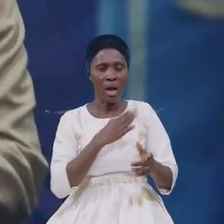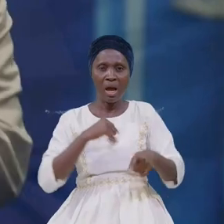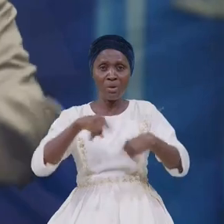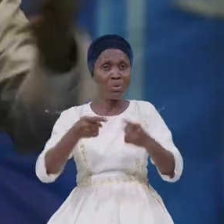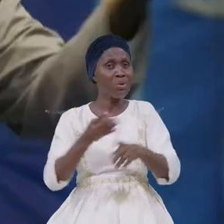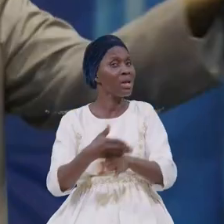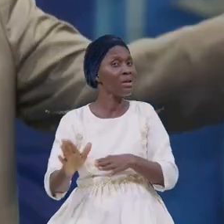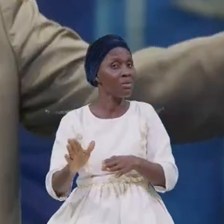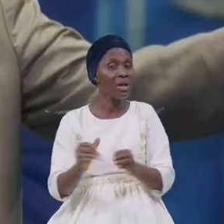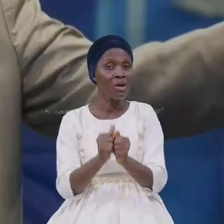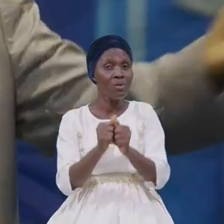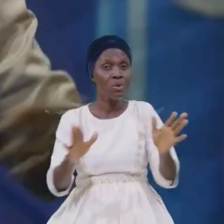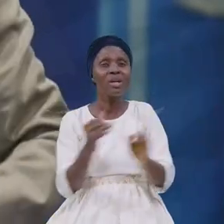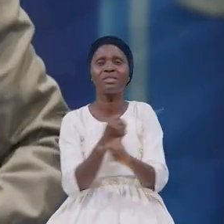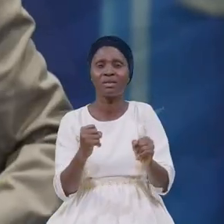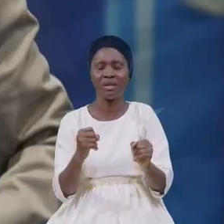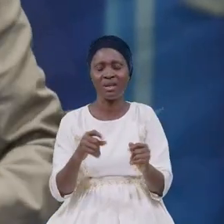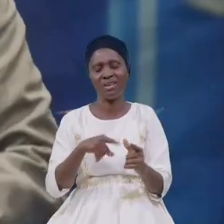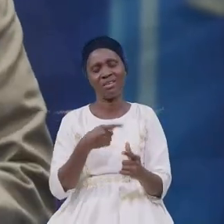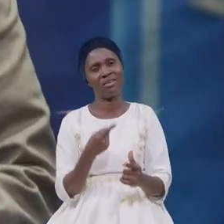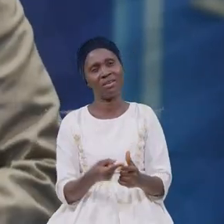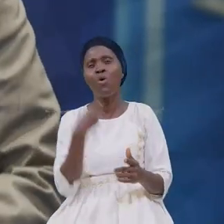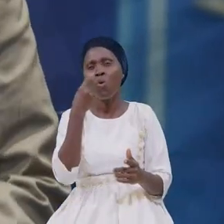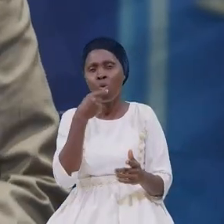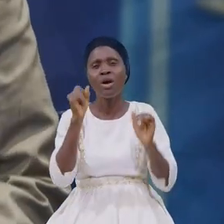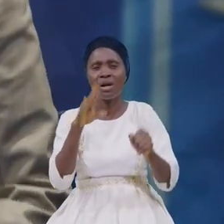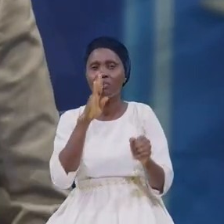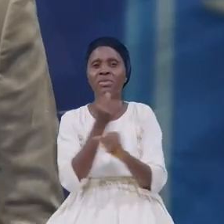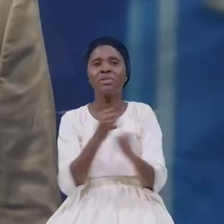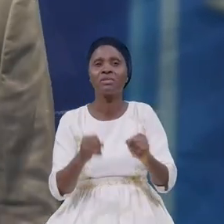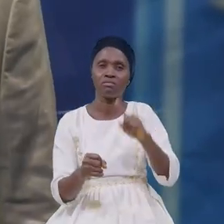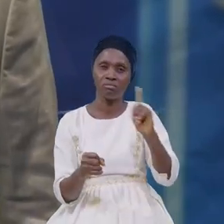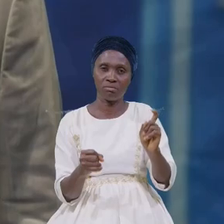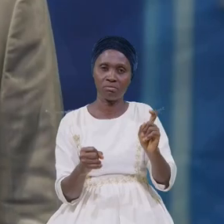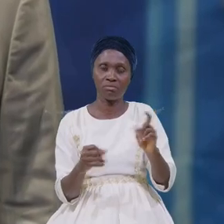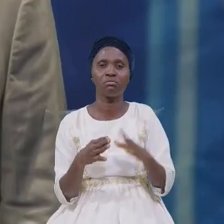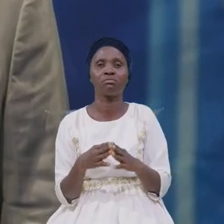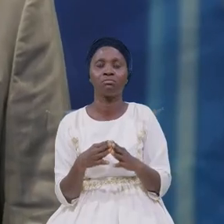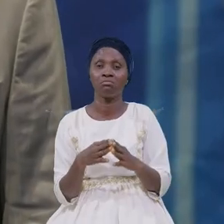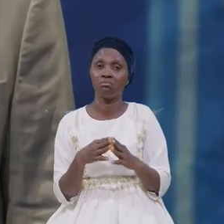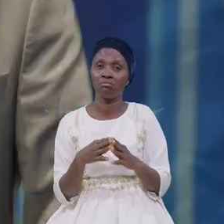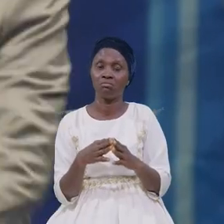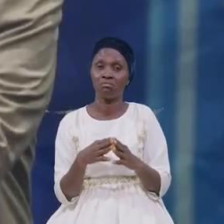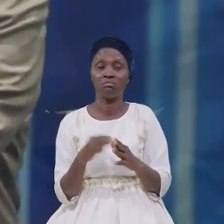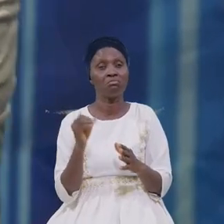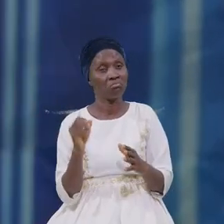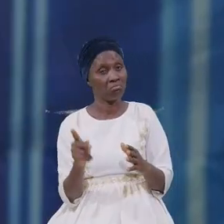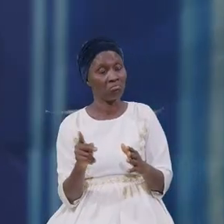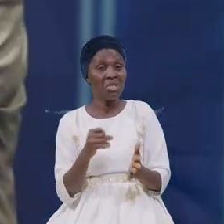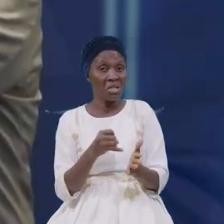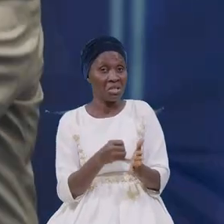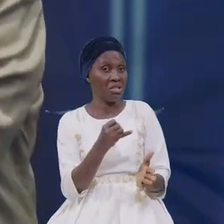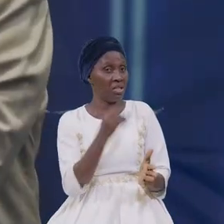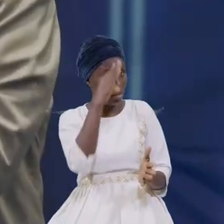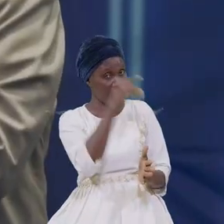venu courant et s'en est allé sans le salut, qui donc peut être sauvé? Oui, il